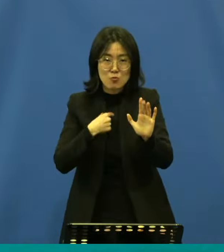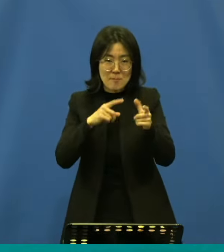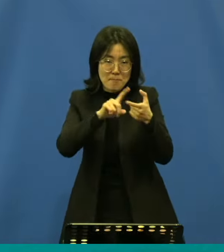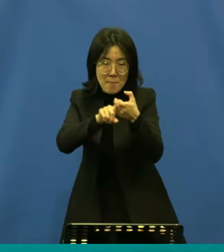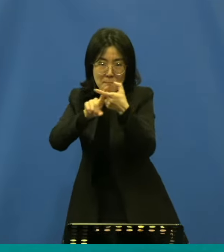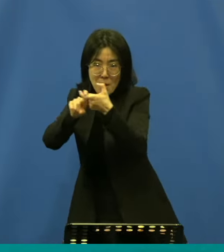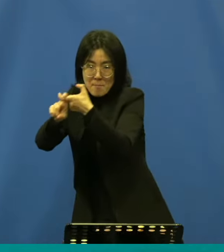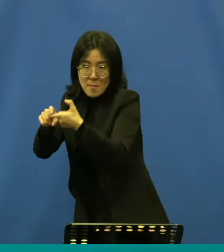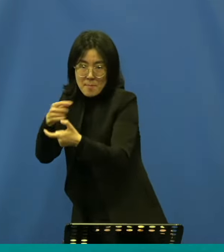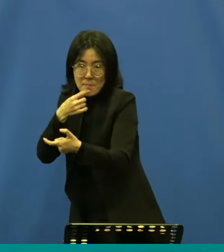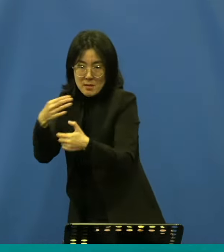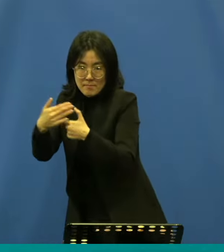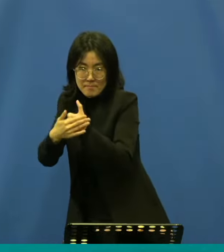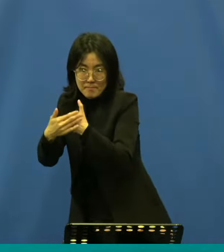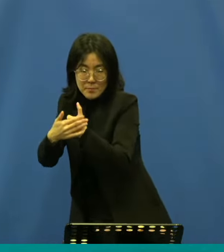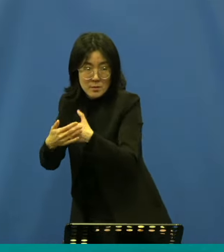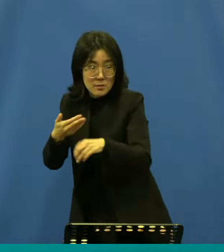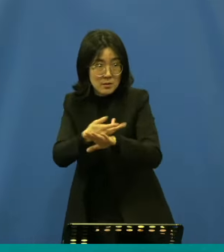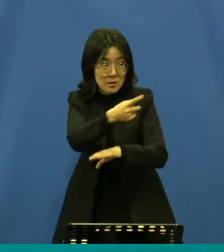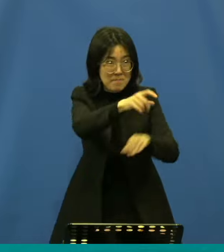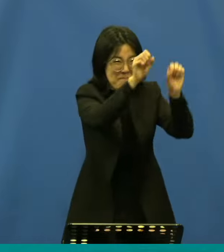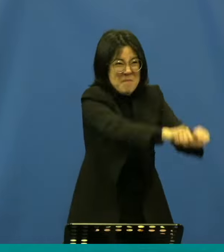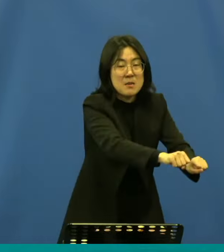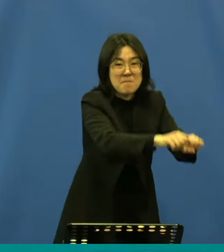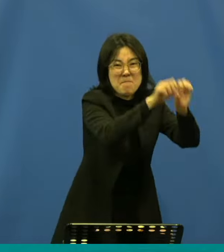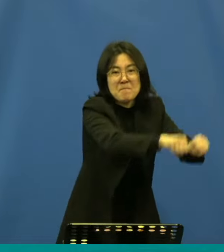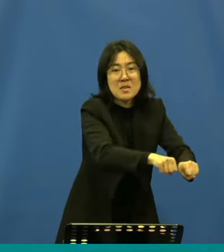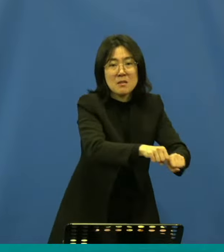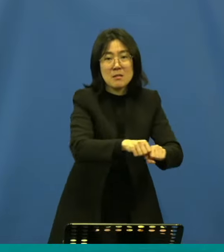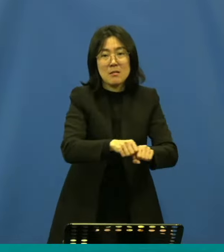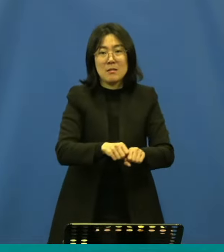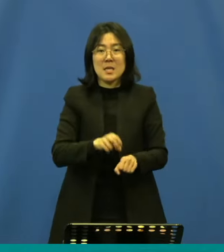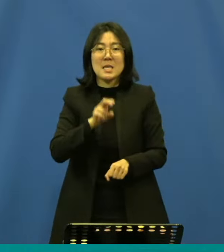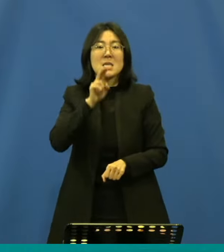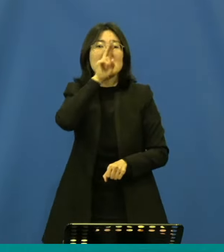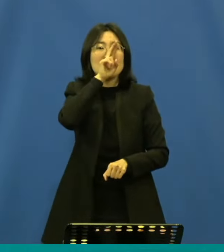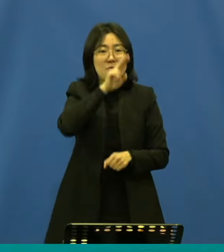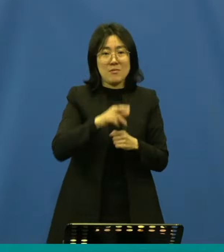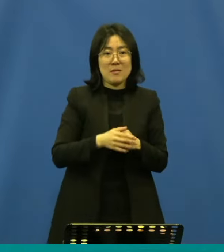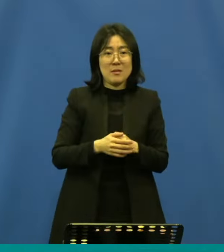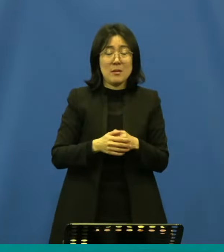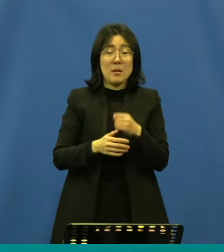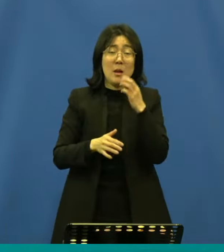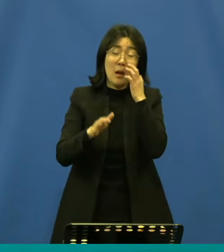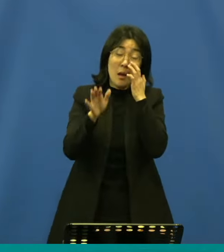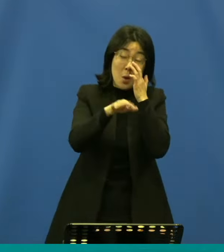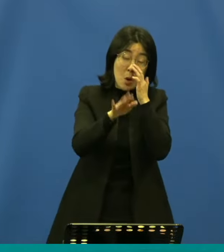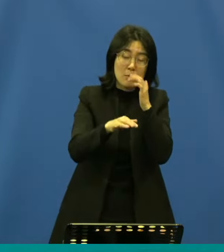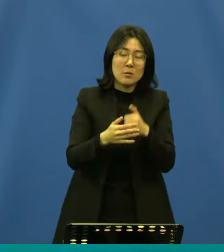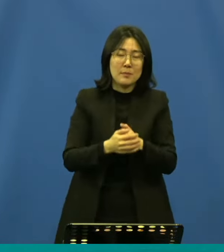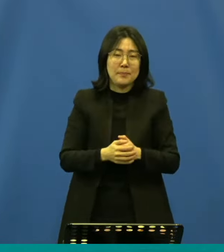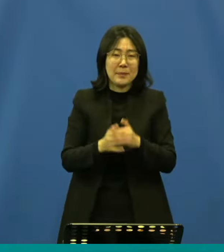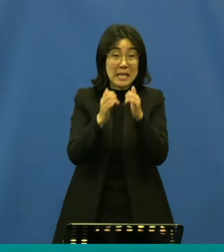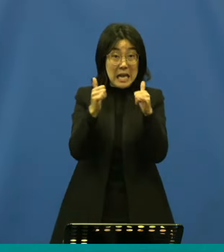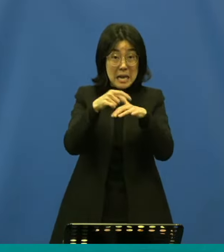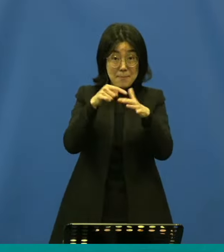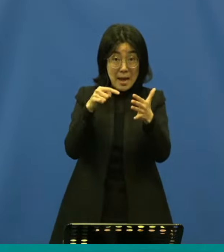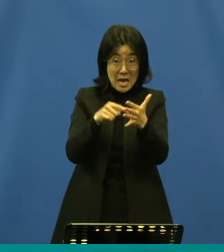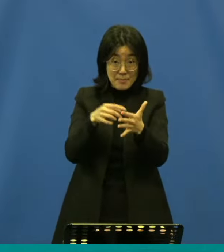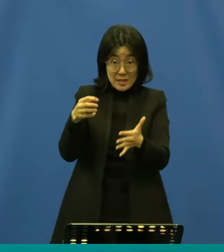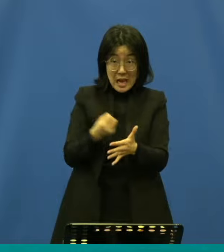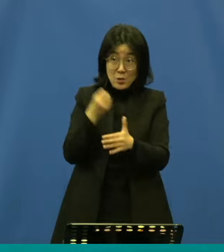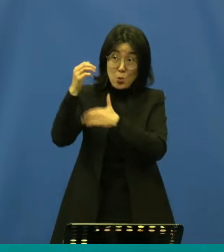그래서 이 열등감의 다른 쪽에 질투가 있는 거예요. 니느웨를 사랑하는 그 하나님의 이번 내가 못마땅한 거예요.